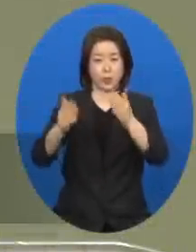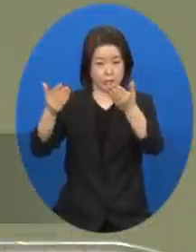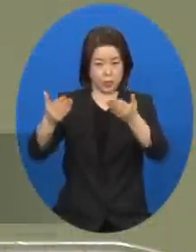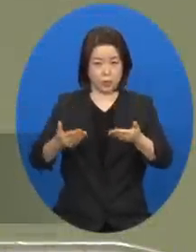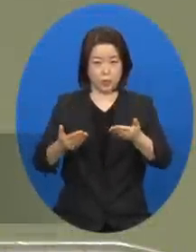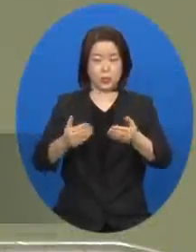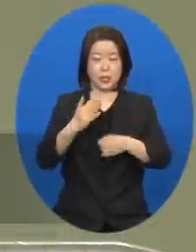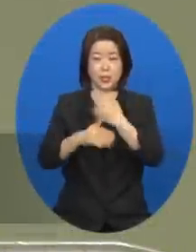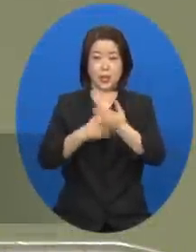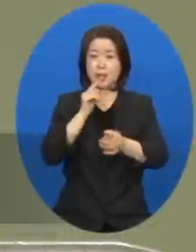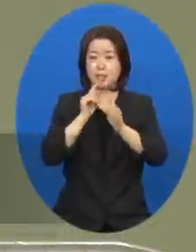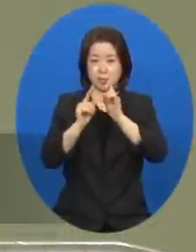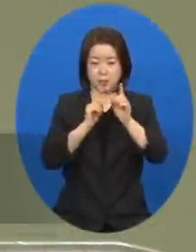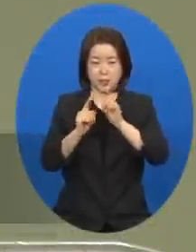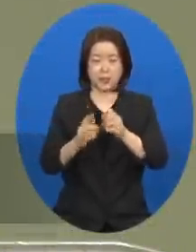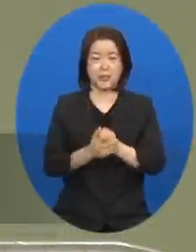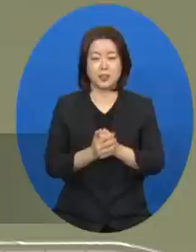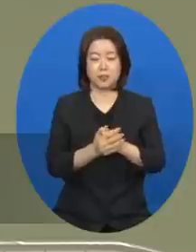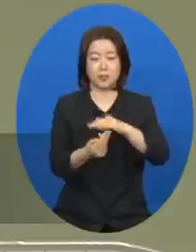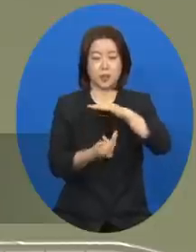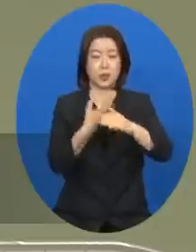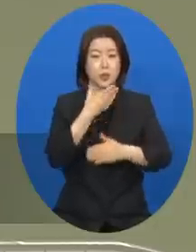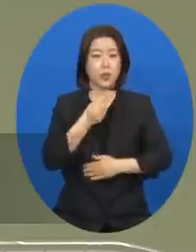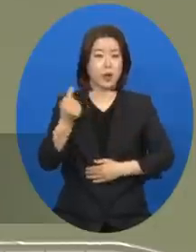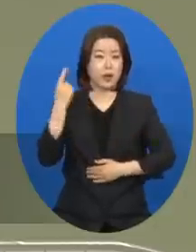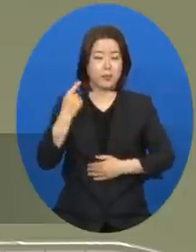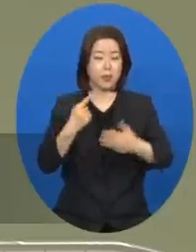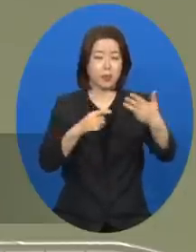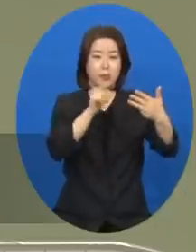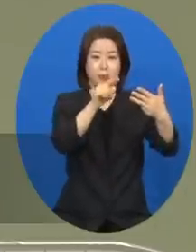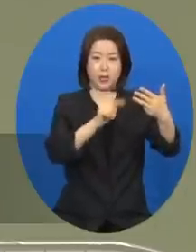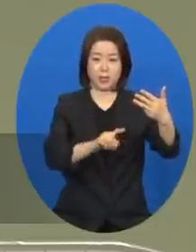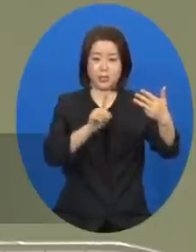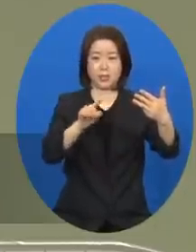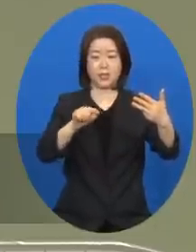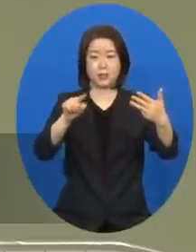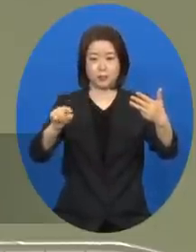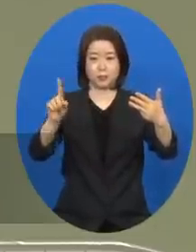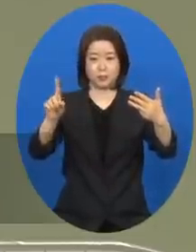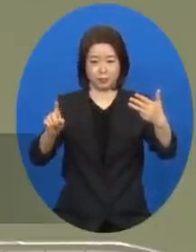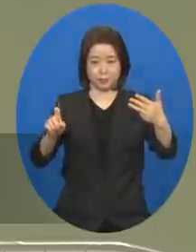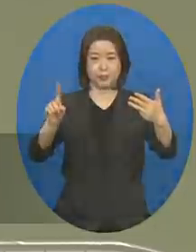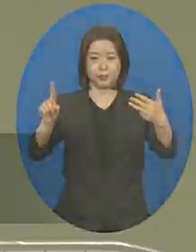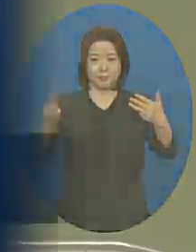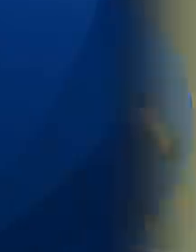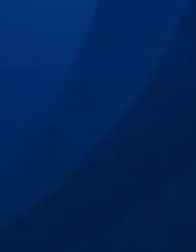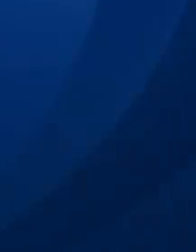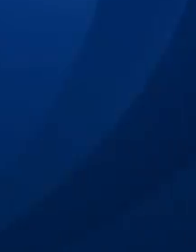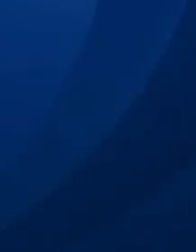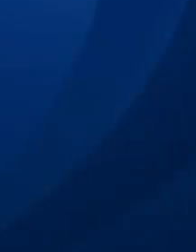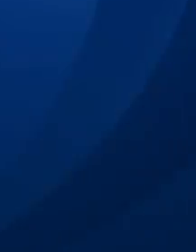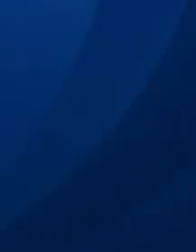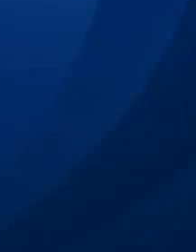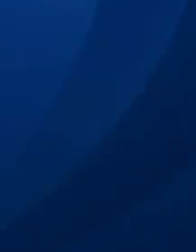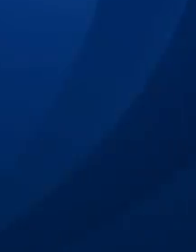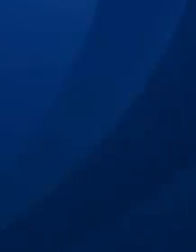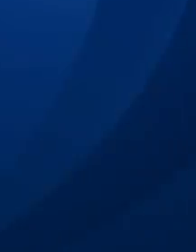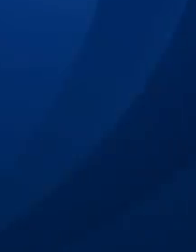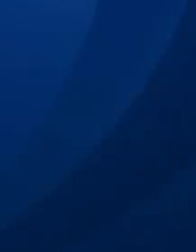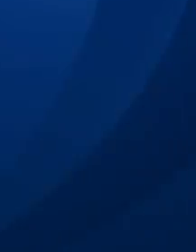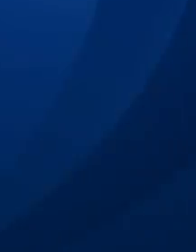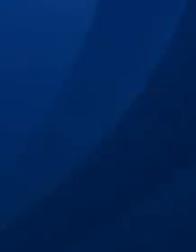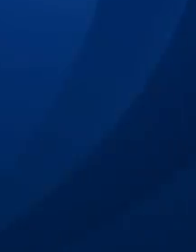오늘 우리에게 주시는 하나님의 말씀은 요한복음 8장 1절로 11절까지의 말씀입니다.